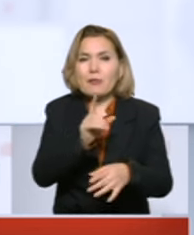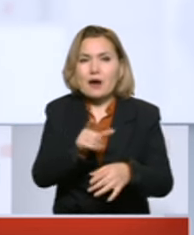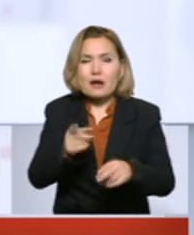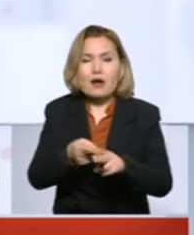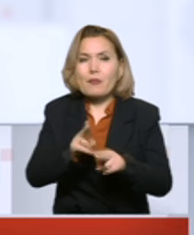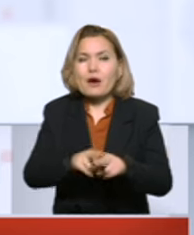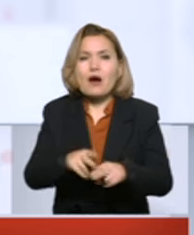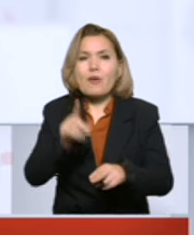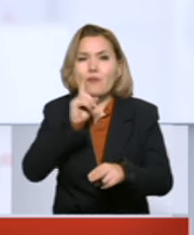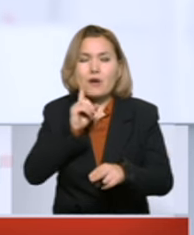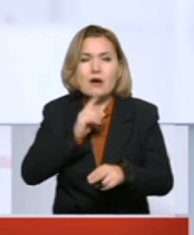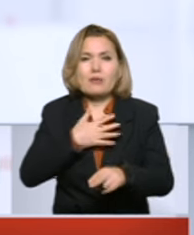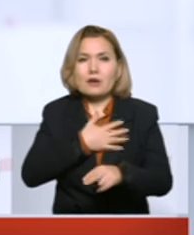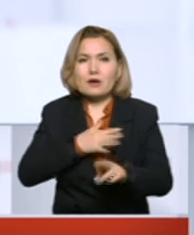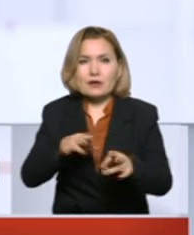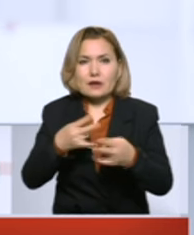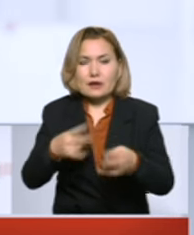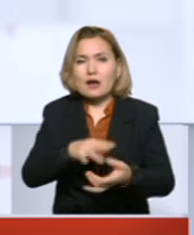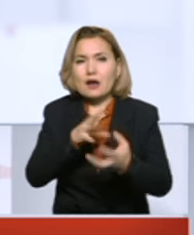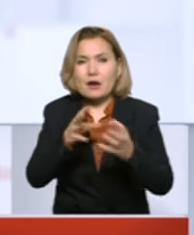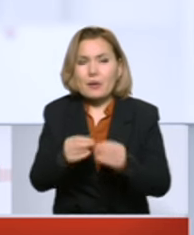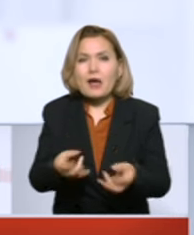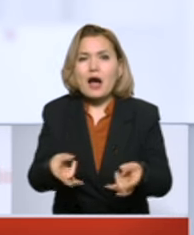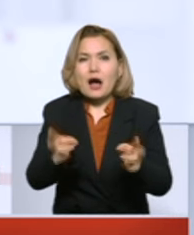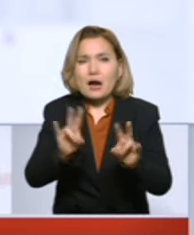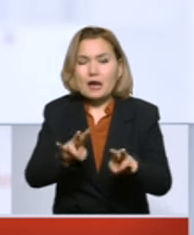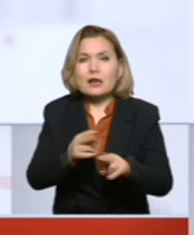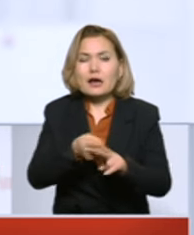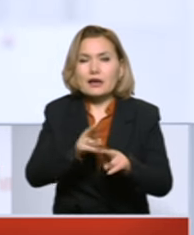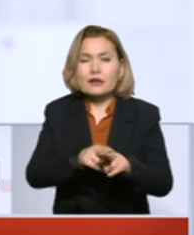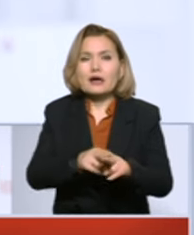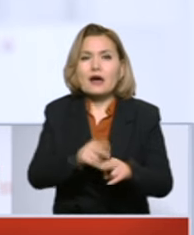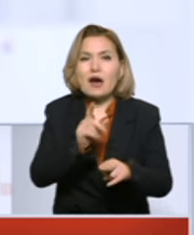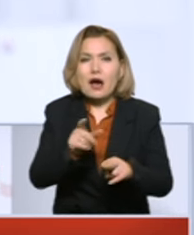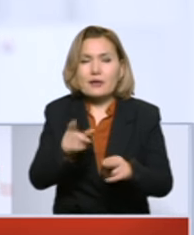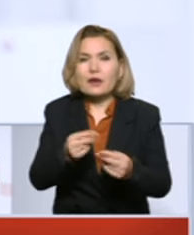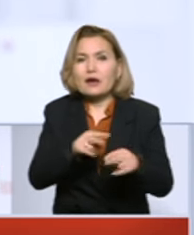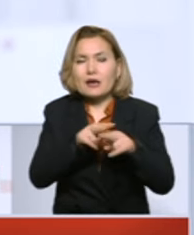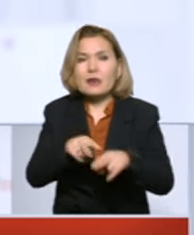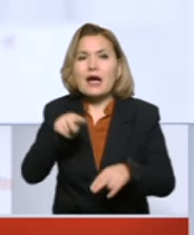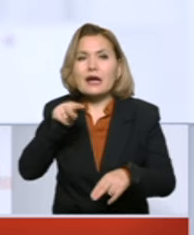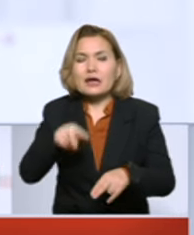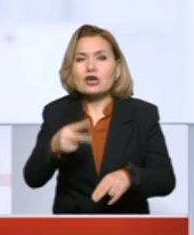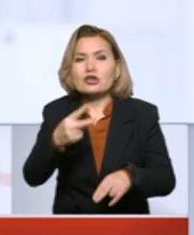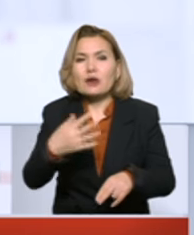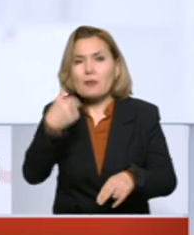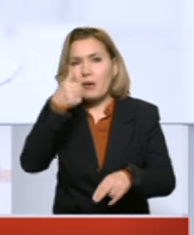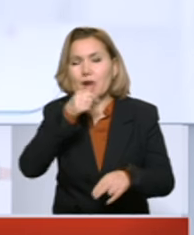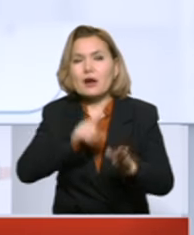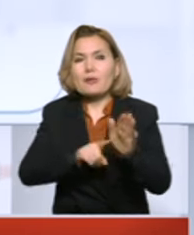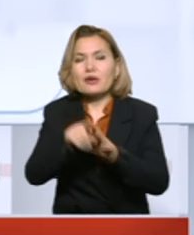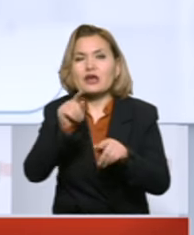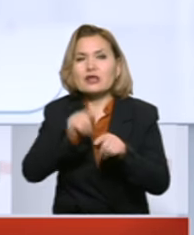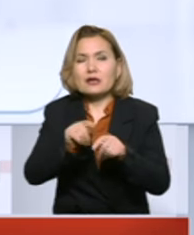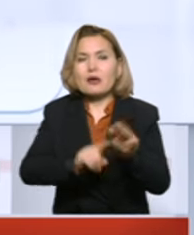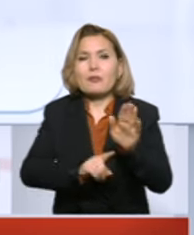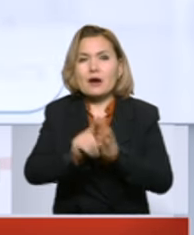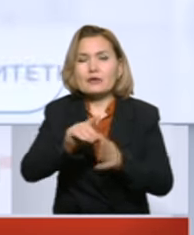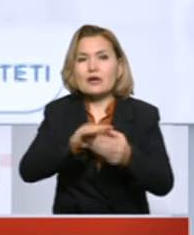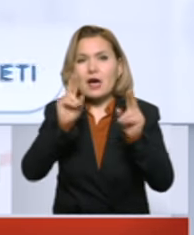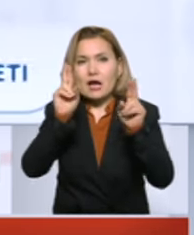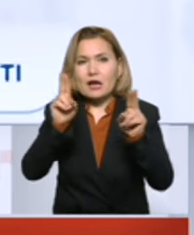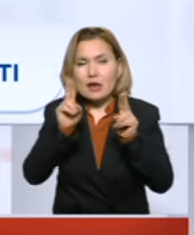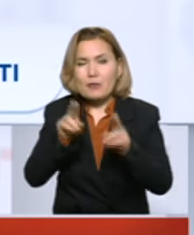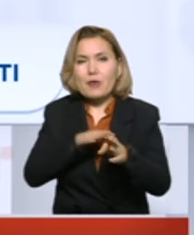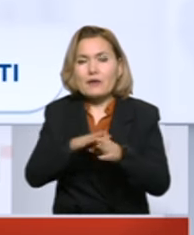әзірге алаңдамаса болады. Өйткені қалған жеке тұлғалардың аударымдары тек 2025 жылдан бастап тексеріле бастайды. Ереже